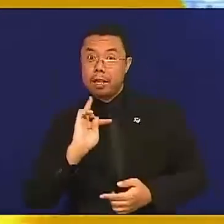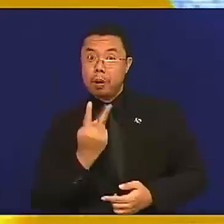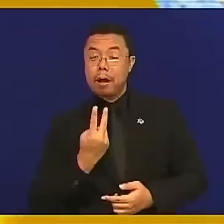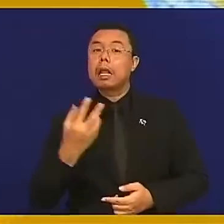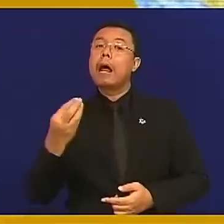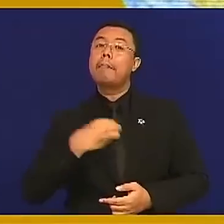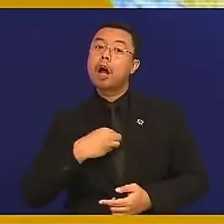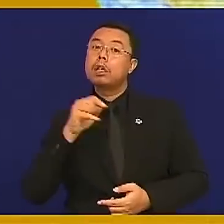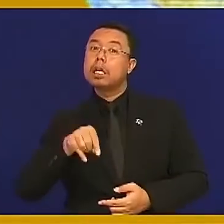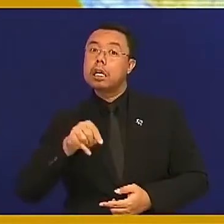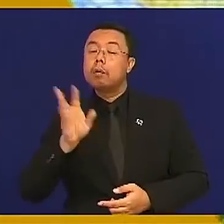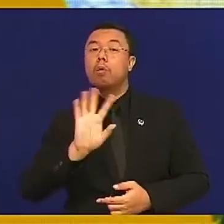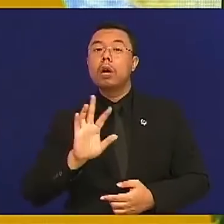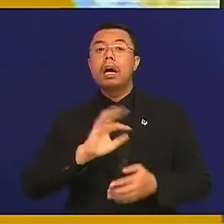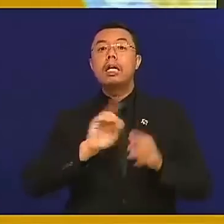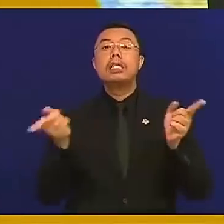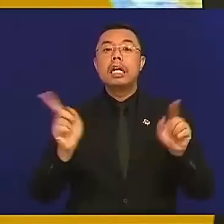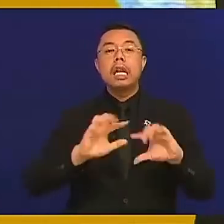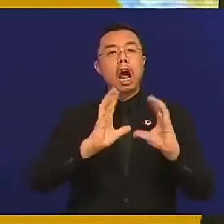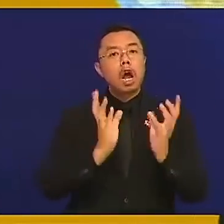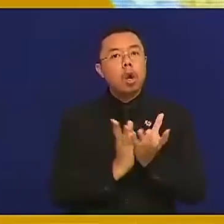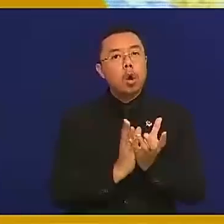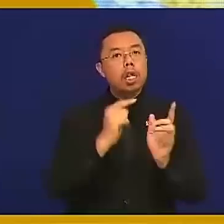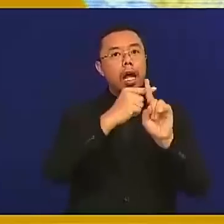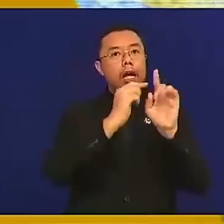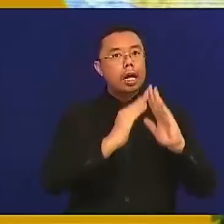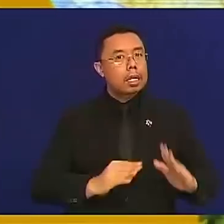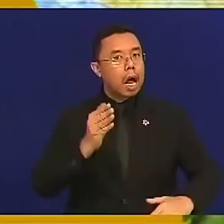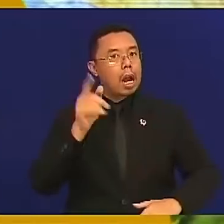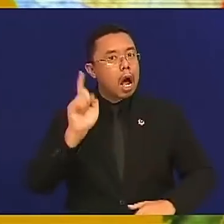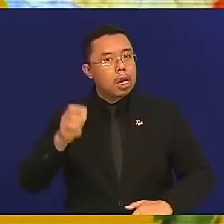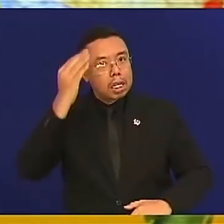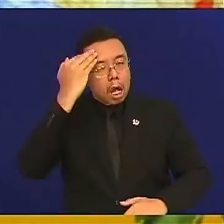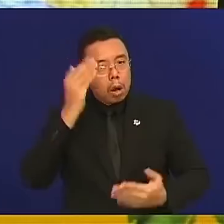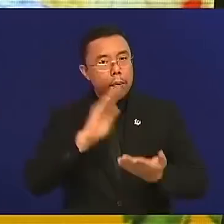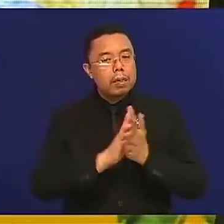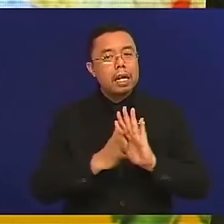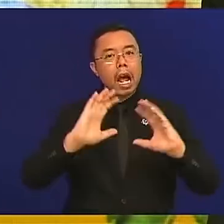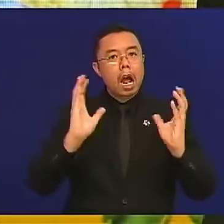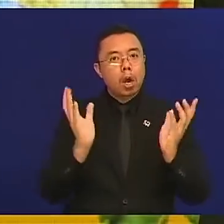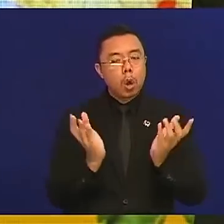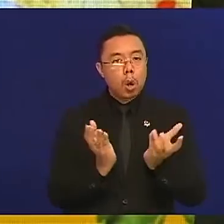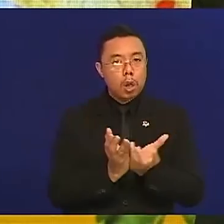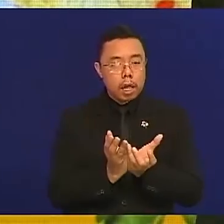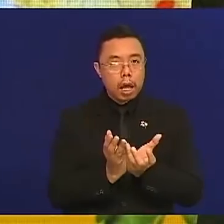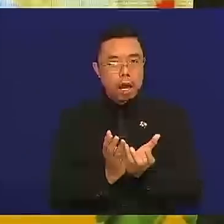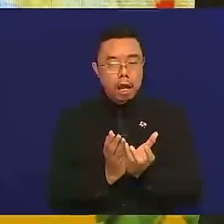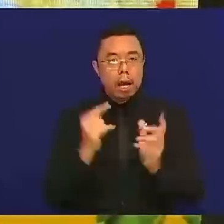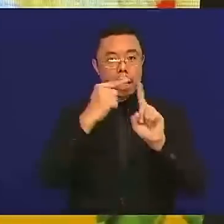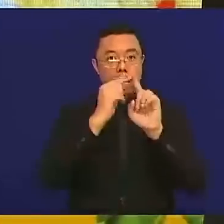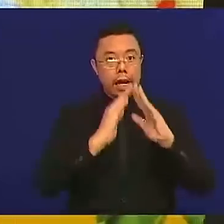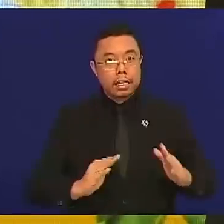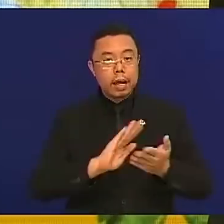yang dimaksud bukan hanya menjadi anggota gereja. Anda harus tahu bahwa menjadi anggota